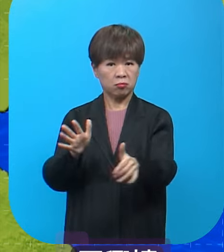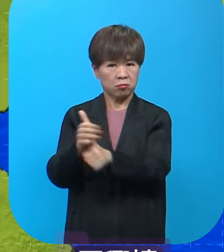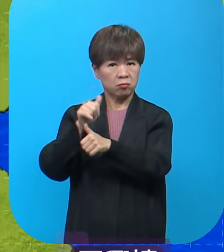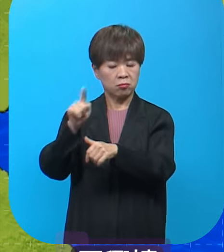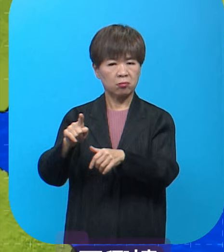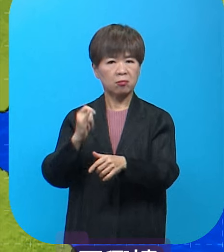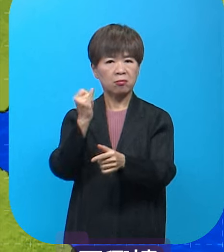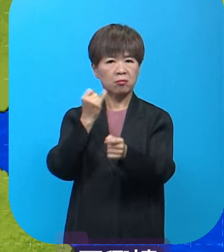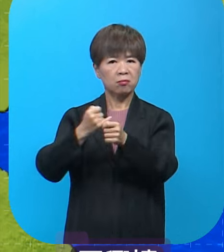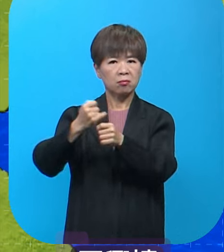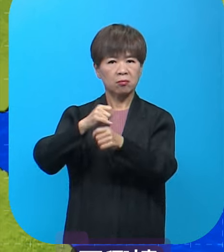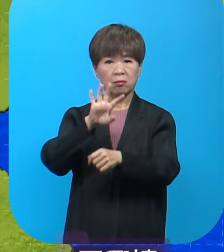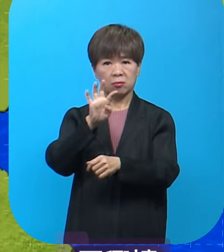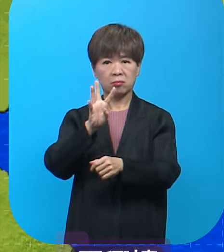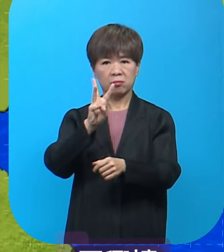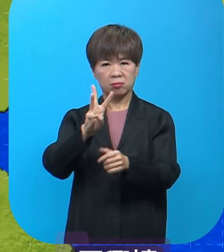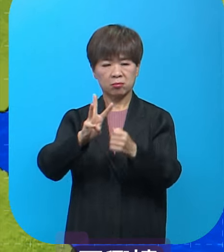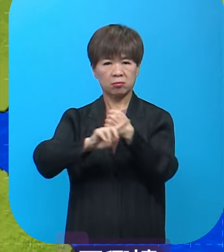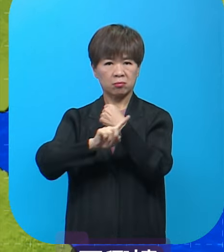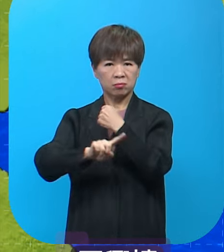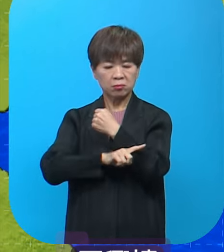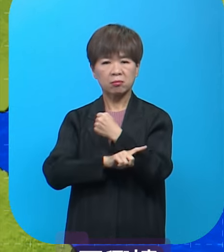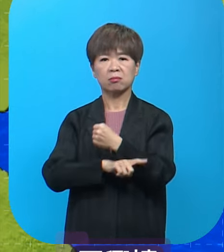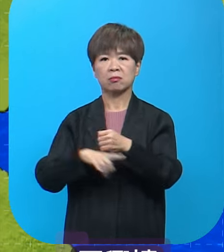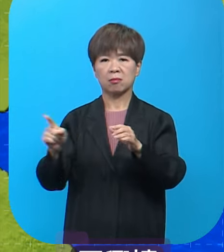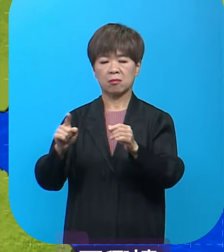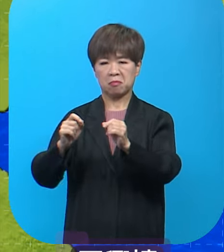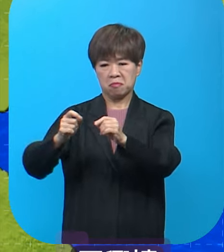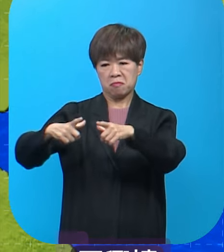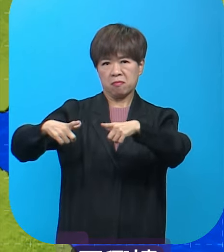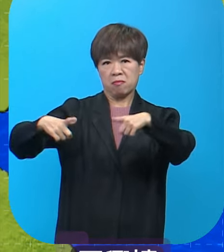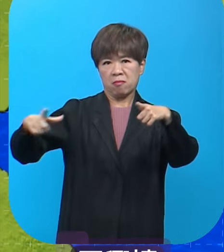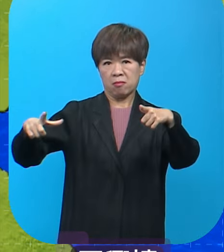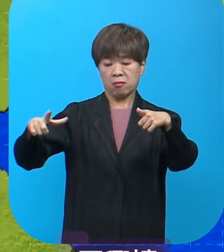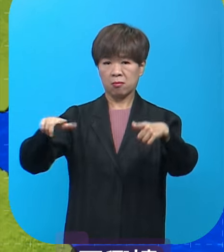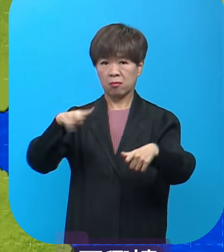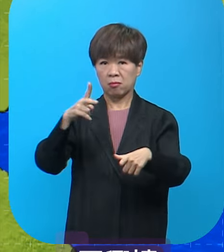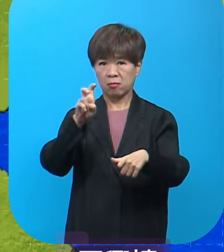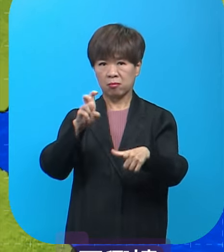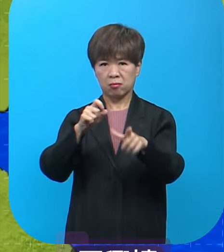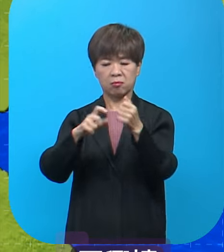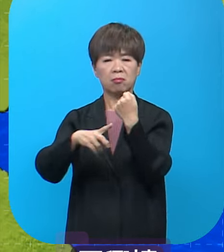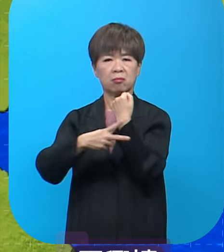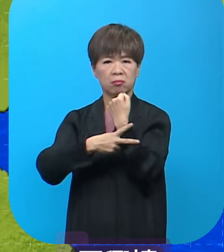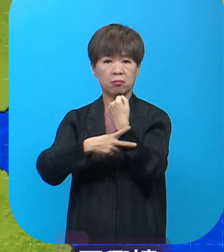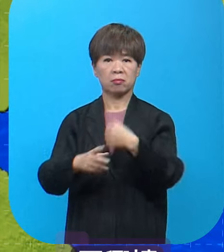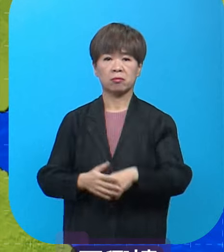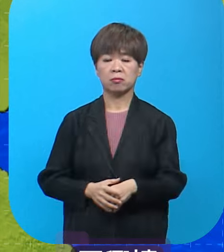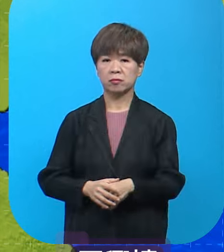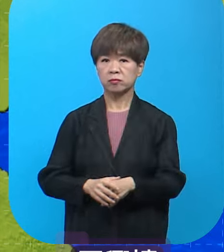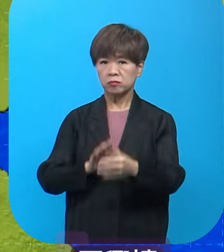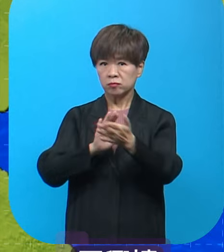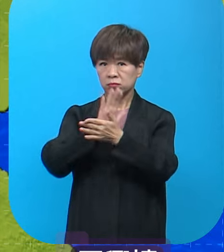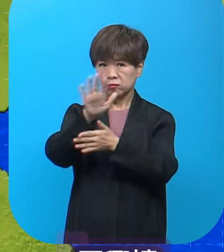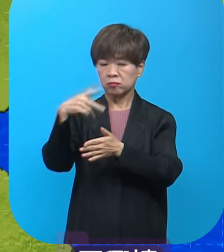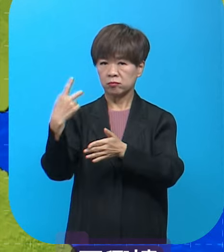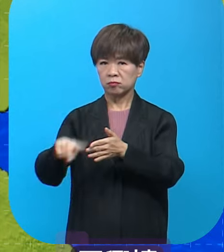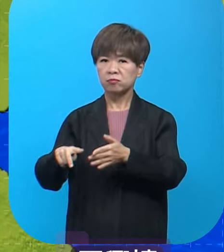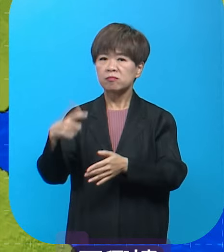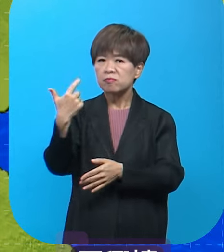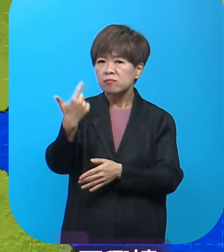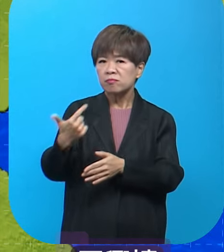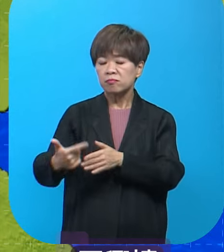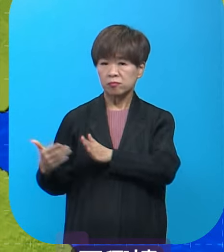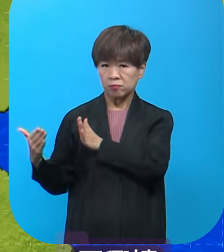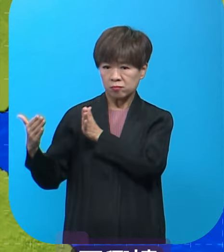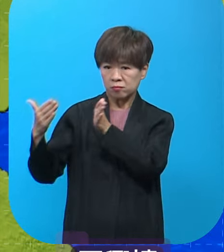每秒43公尺，而暴风半径也略微扩大到220公里，而预计它未来会逐渐的